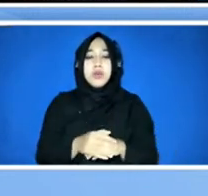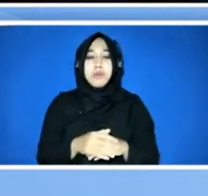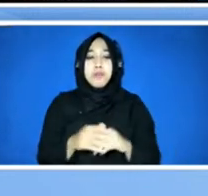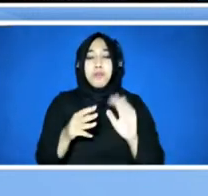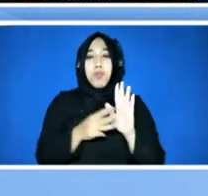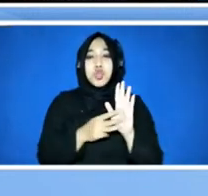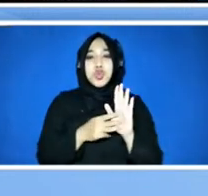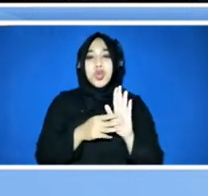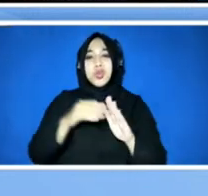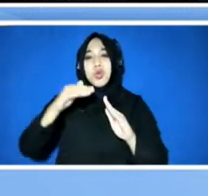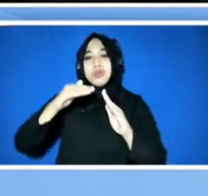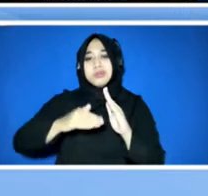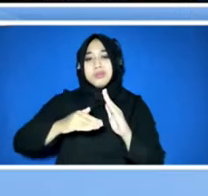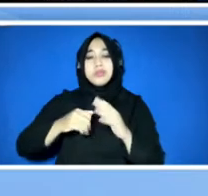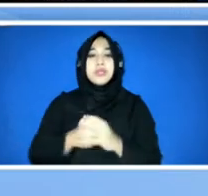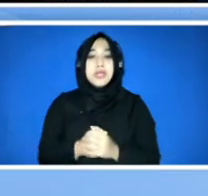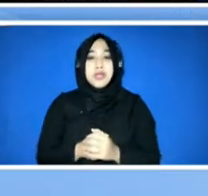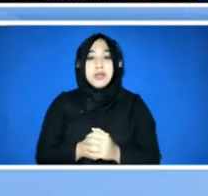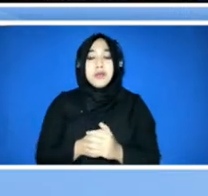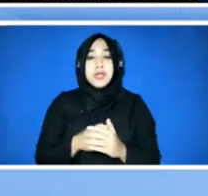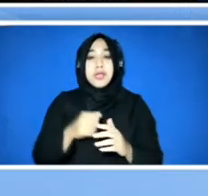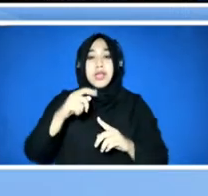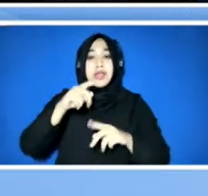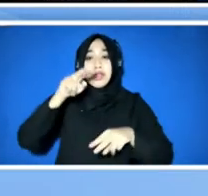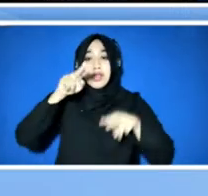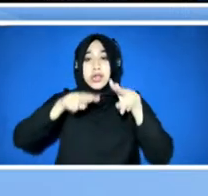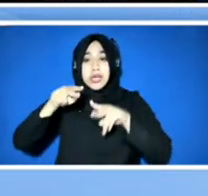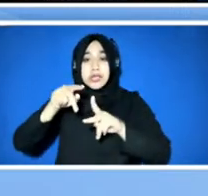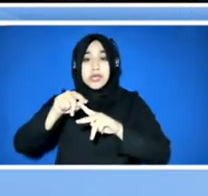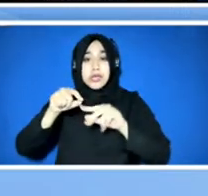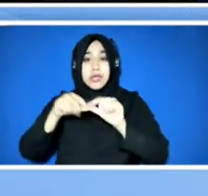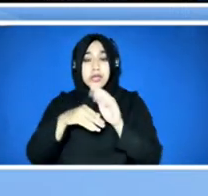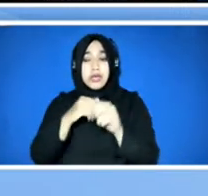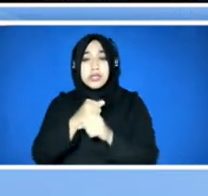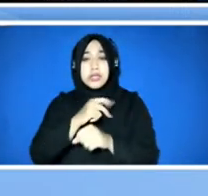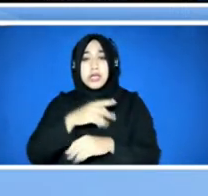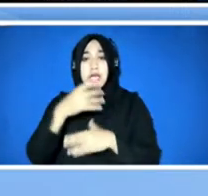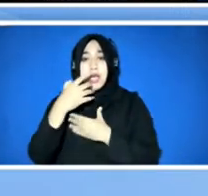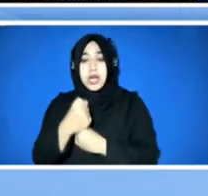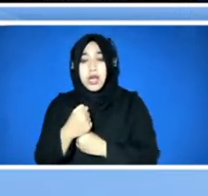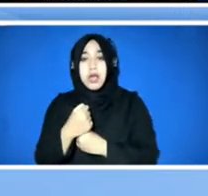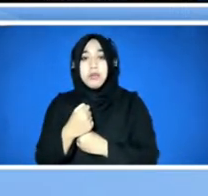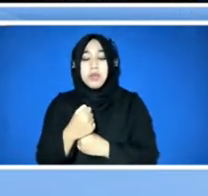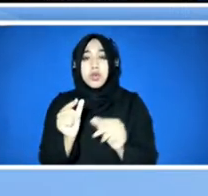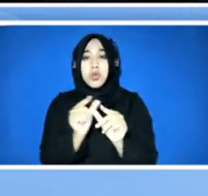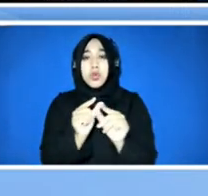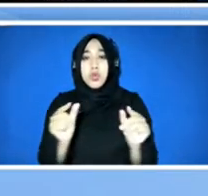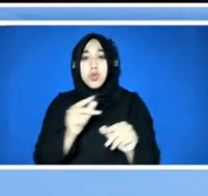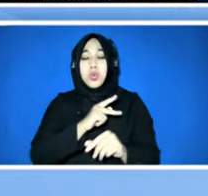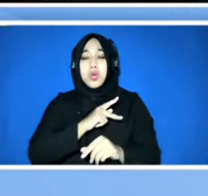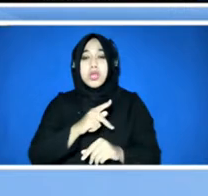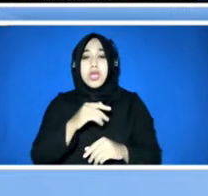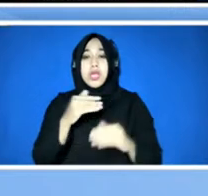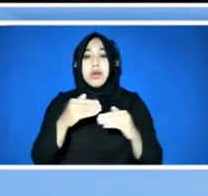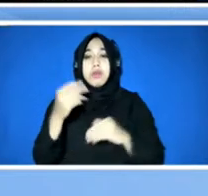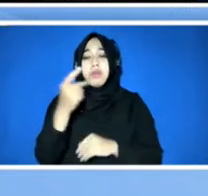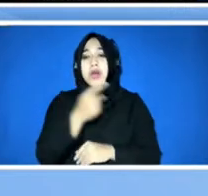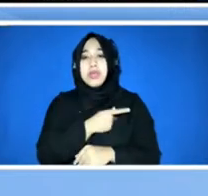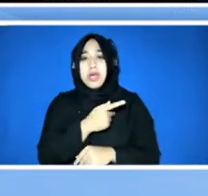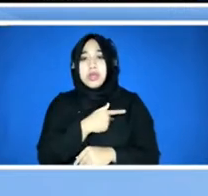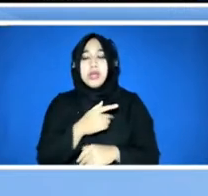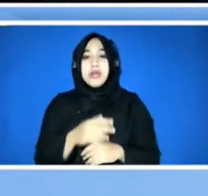Nah, inilah tracing ini memang kita harapkan kemudian menjadi sebuah tolok ukur kita preventif. Nah, cuman